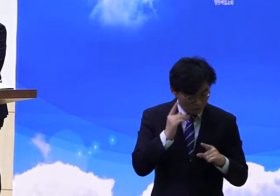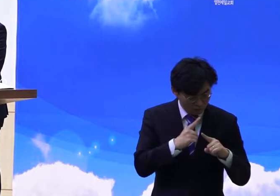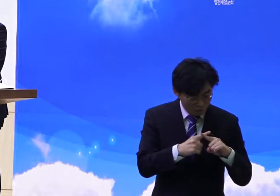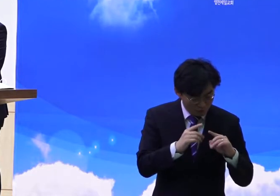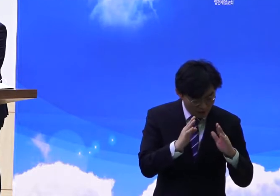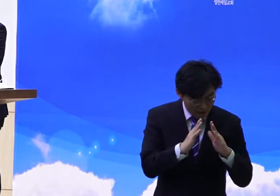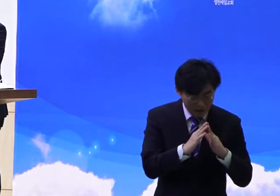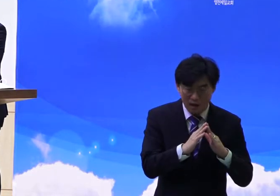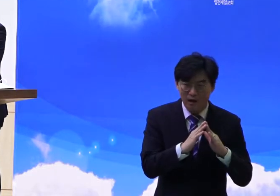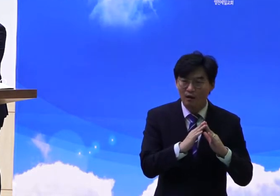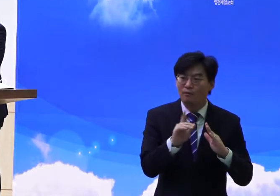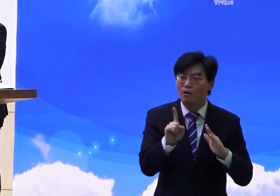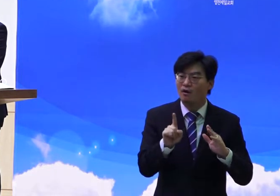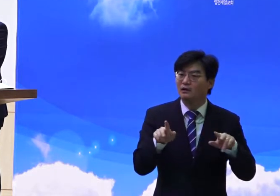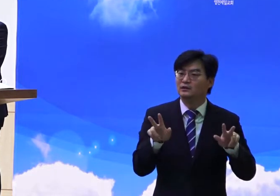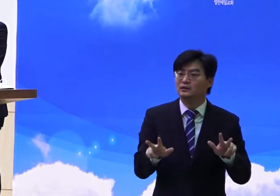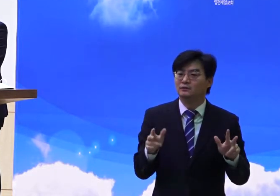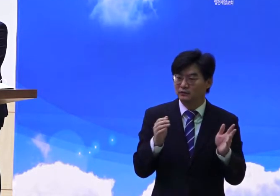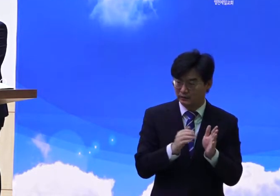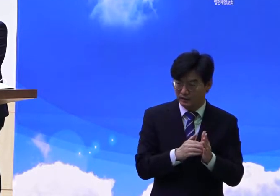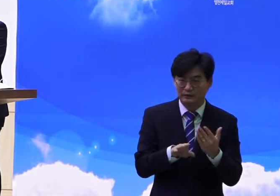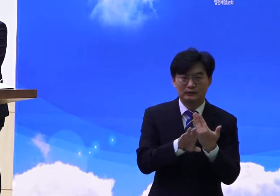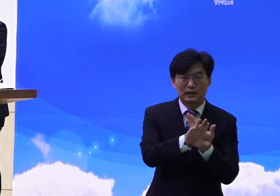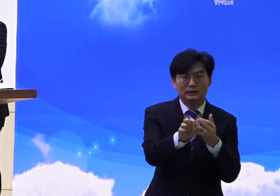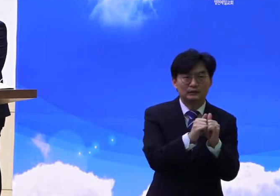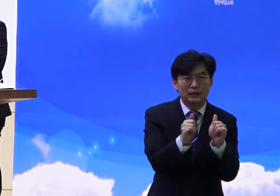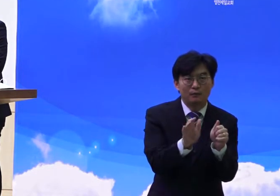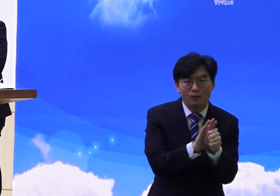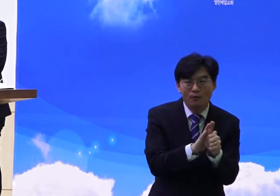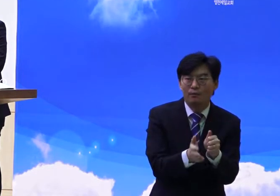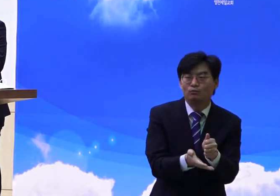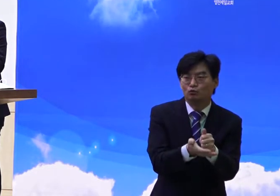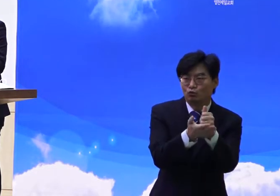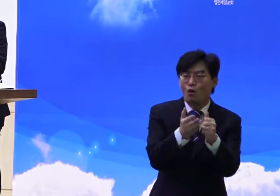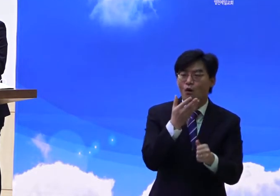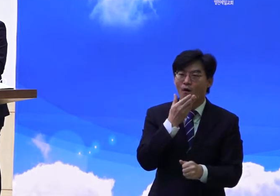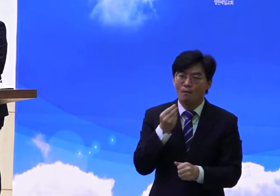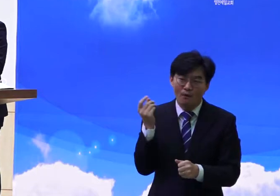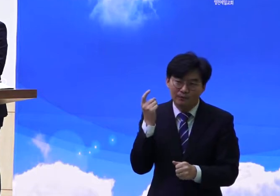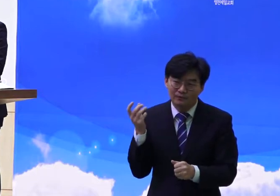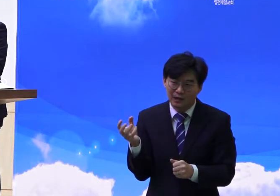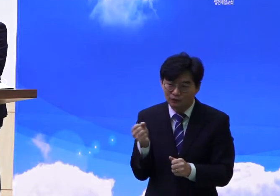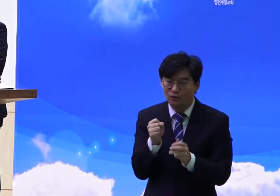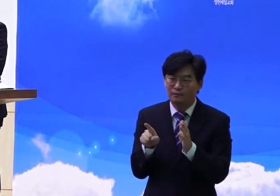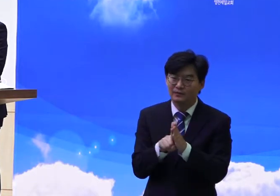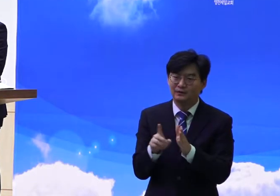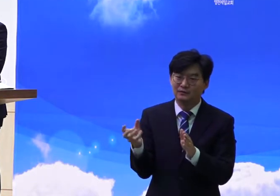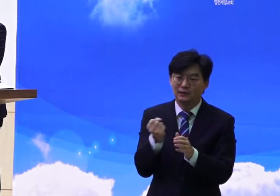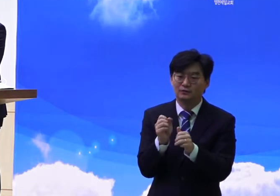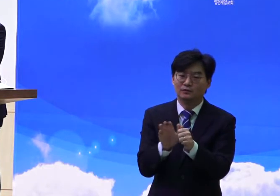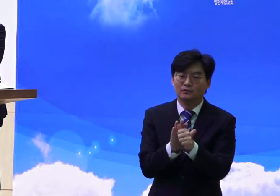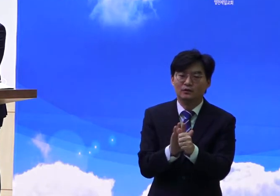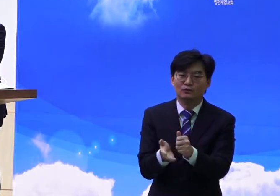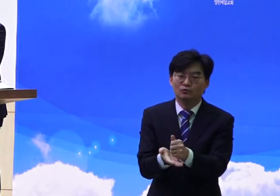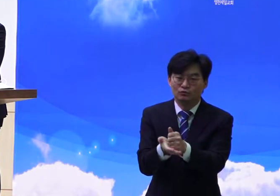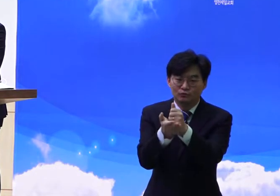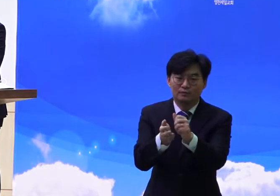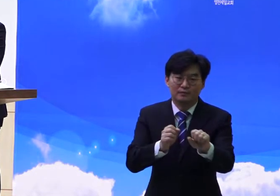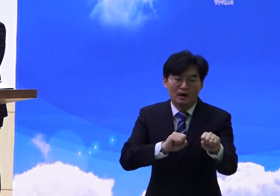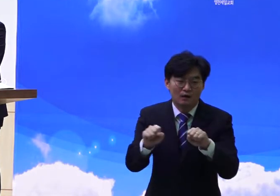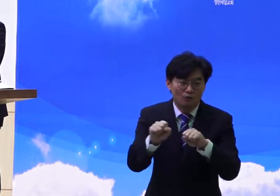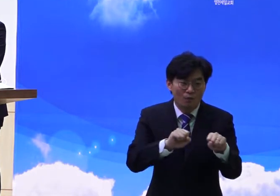한국교회가 그동안 지역을 섬기고 복음으로 선교하고 여러 가지 행했던 많은 일들로 인해서